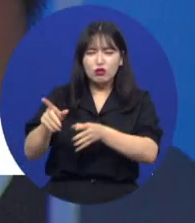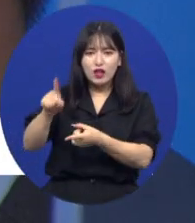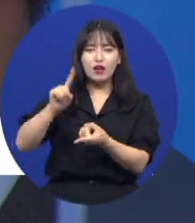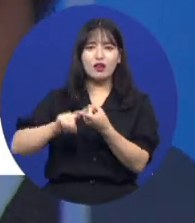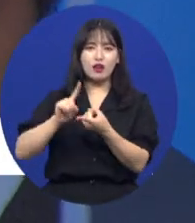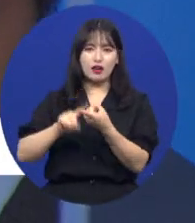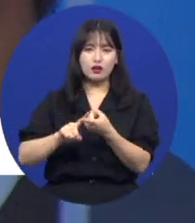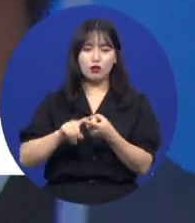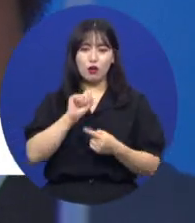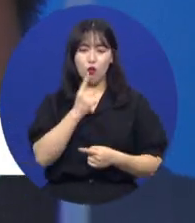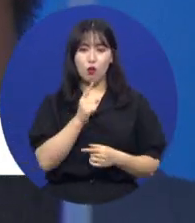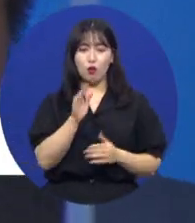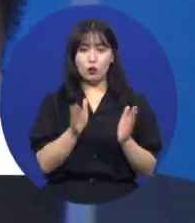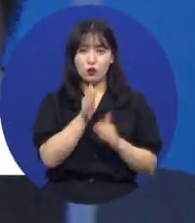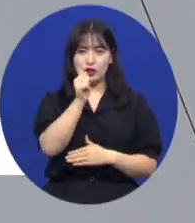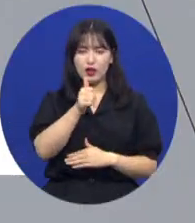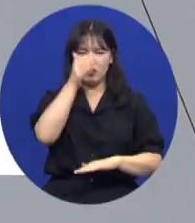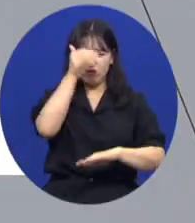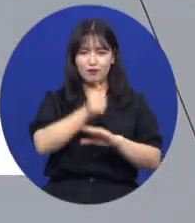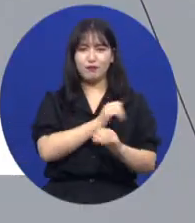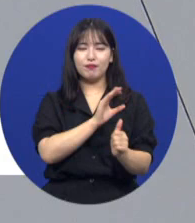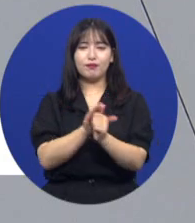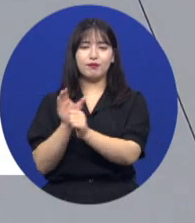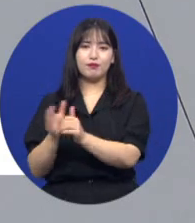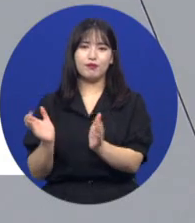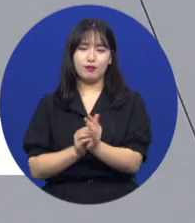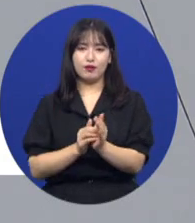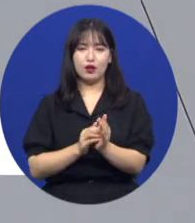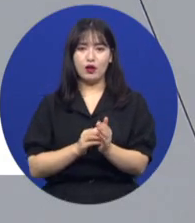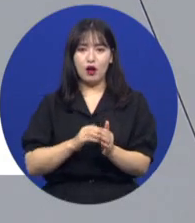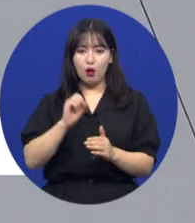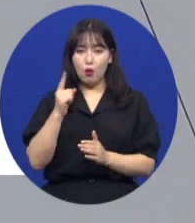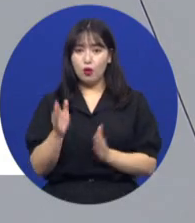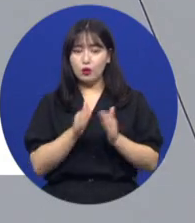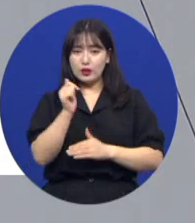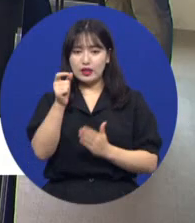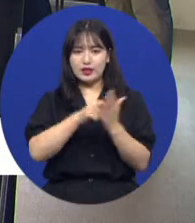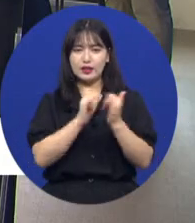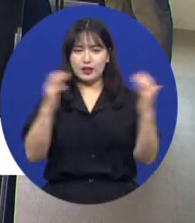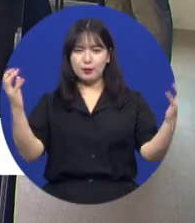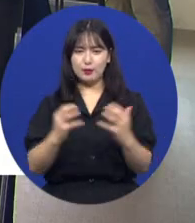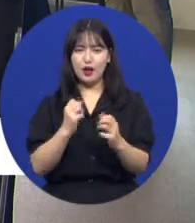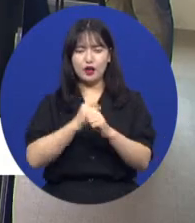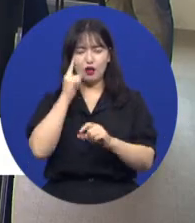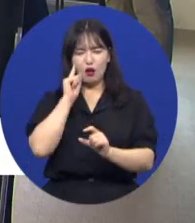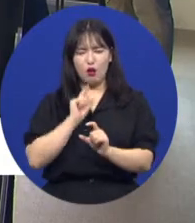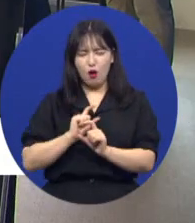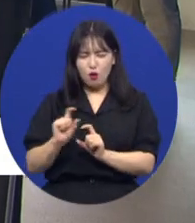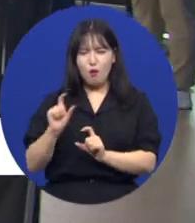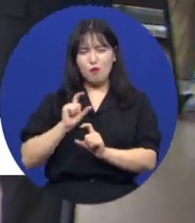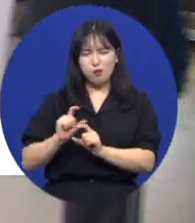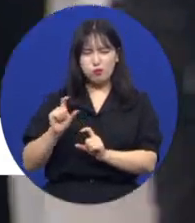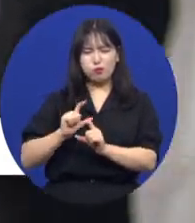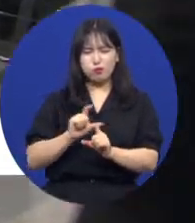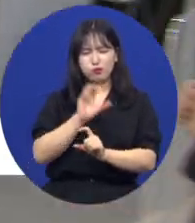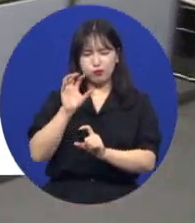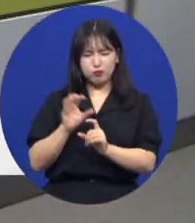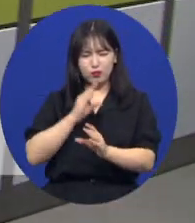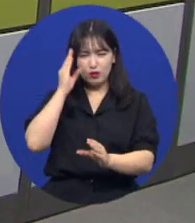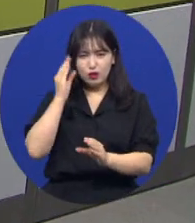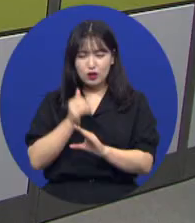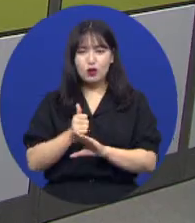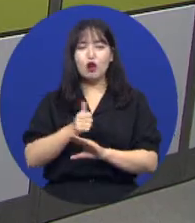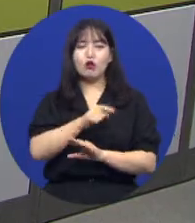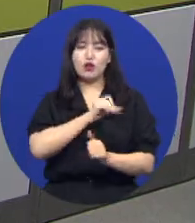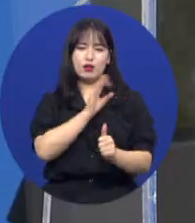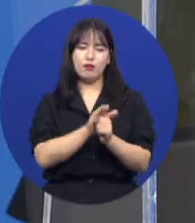정면돌파 를 선택했습니다 우영은 지사는 기자회견을 열어 고민하면서 수 없이 번민 끝에 임명을